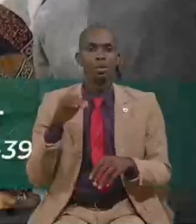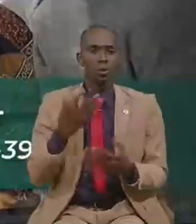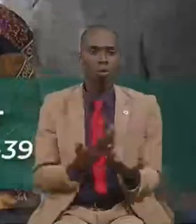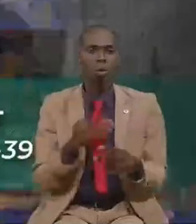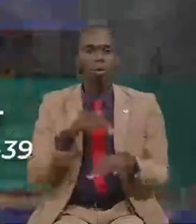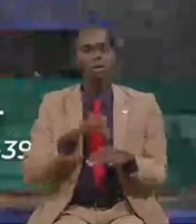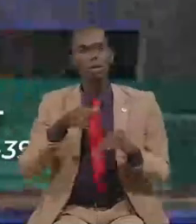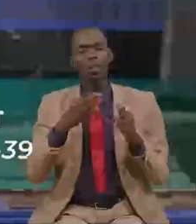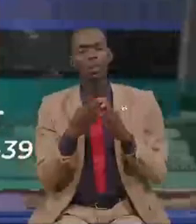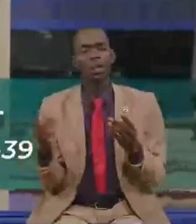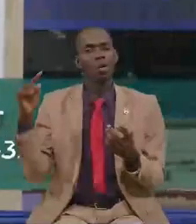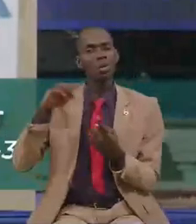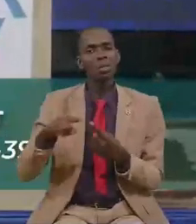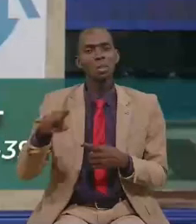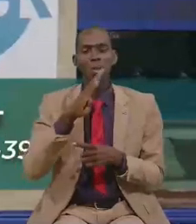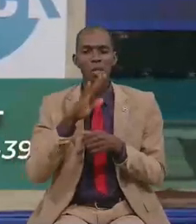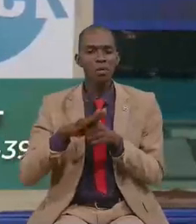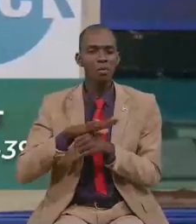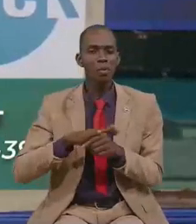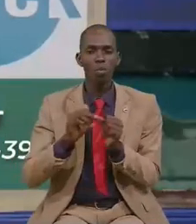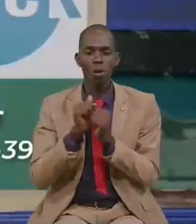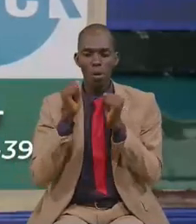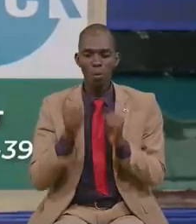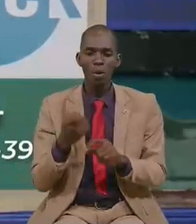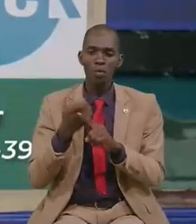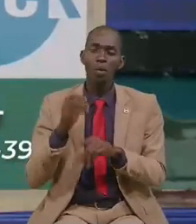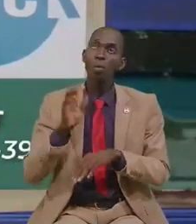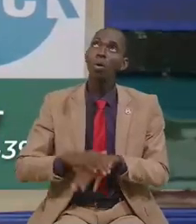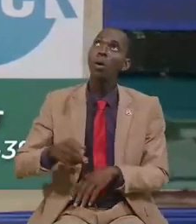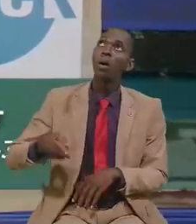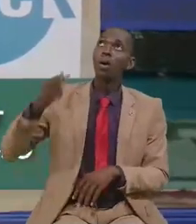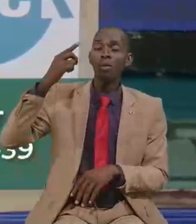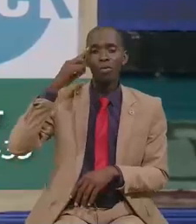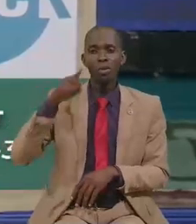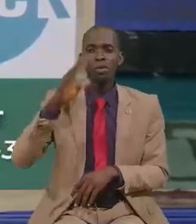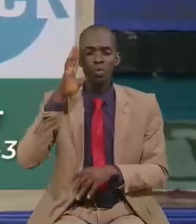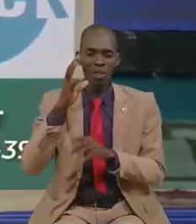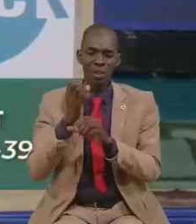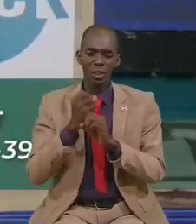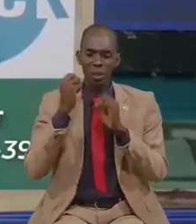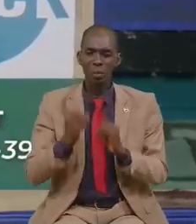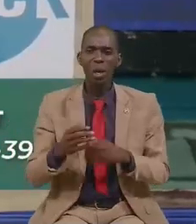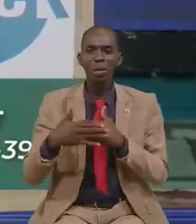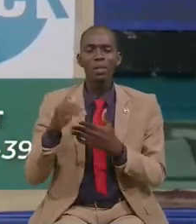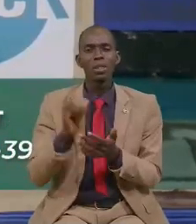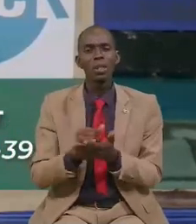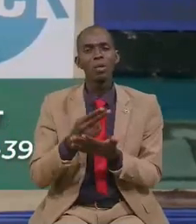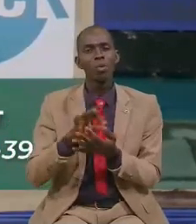ce que vous soyez revêtus de la puissance d'en haut. Car vous recevez une puissance, le Saint-Esprit survenant sur